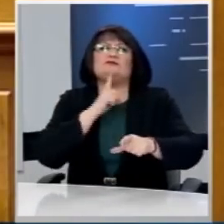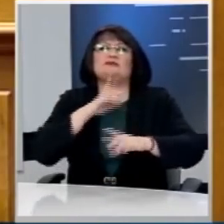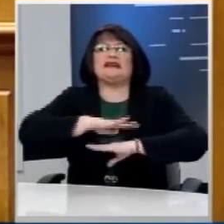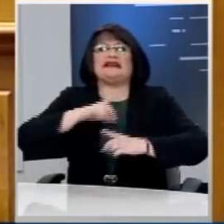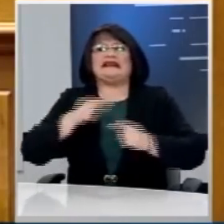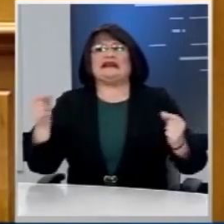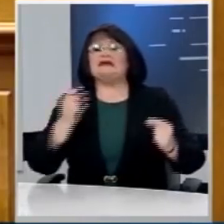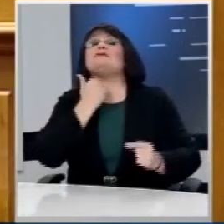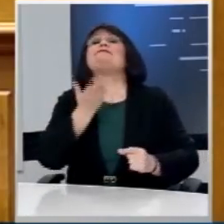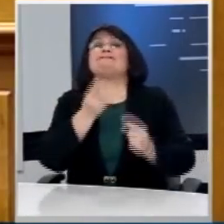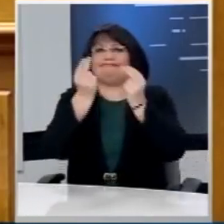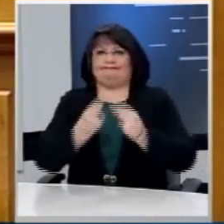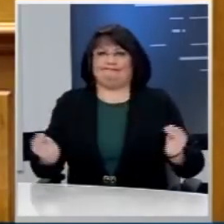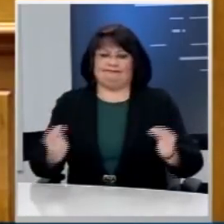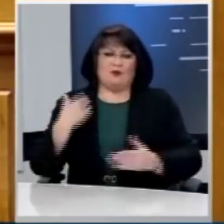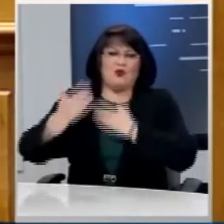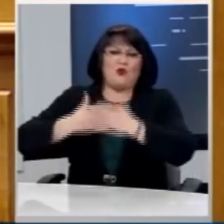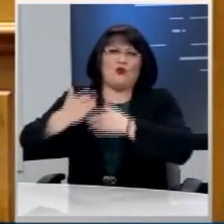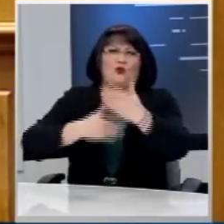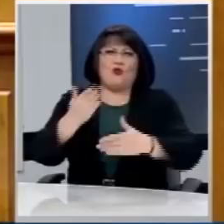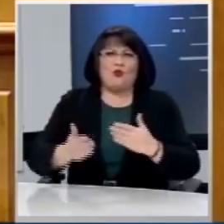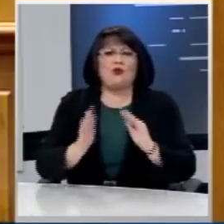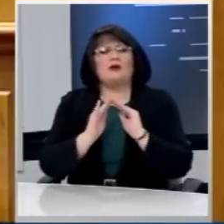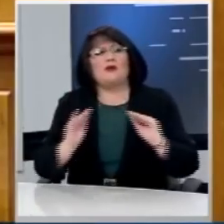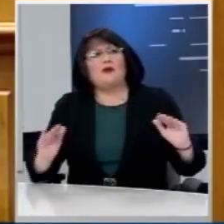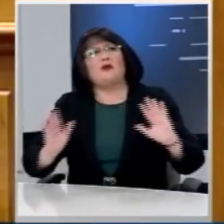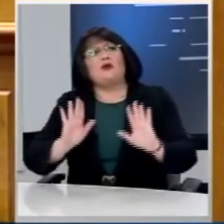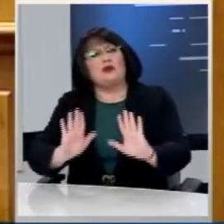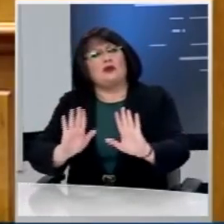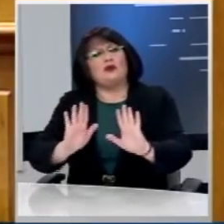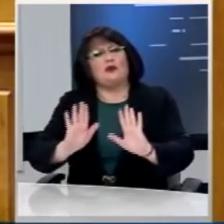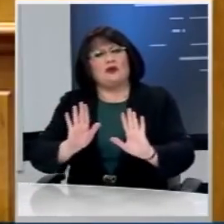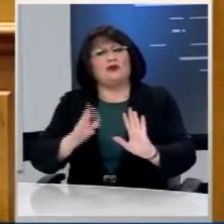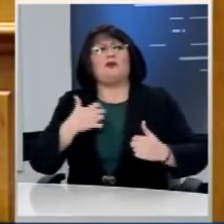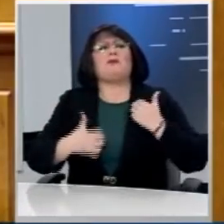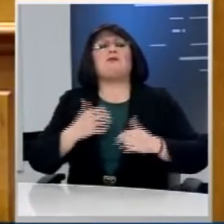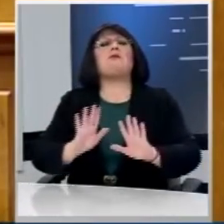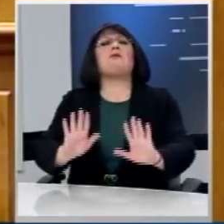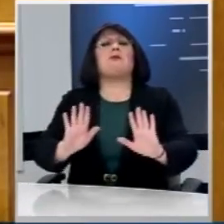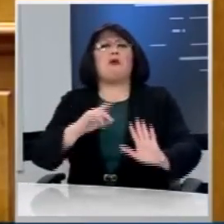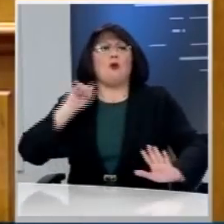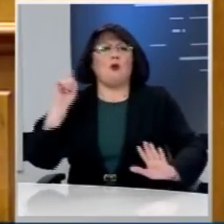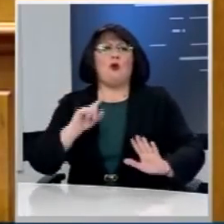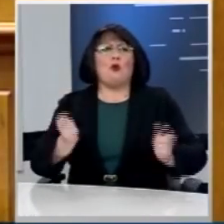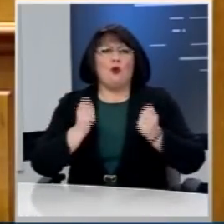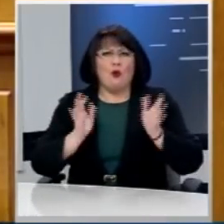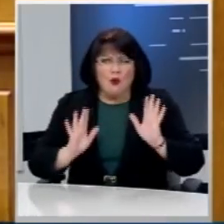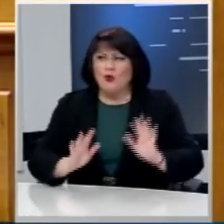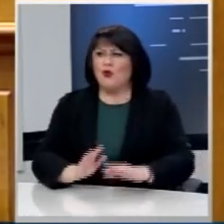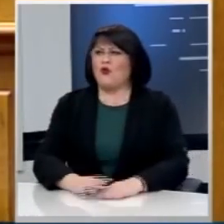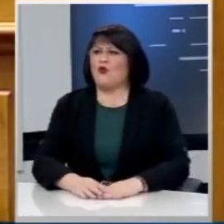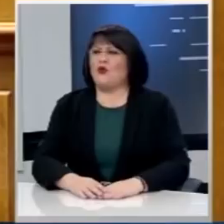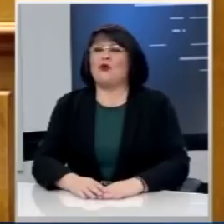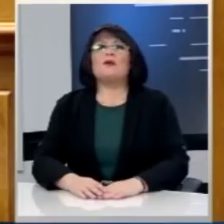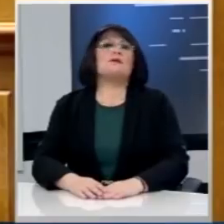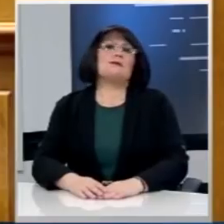όπως το ΝΑΤΟ. Χρόνια τώρα έτσι εφησυχάζατε τον ελληνικό λαό, όλοι σας. Το μόνο που κάνει αυτή η